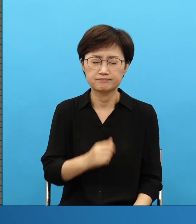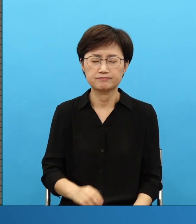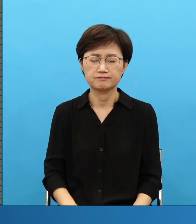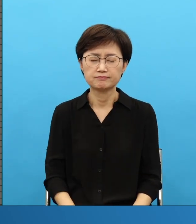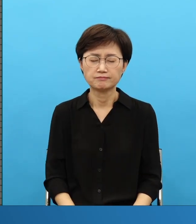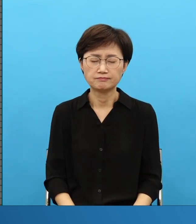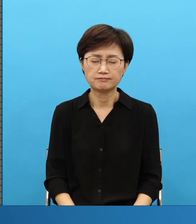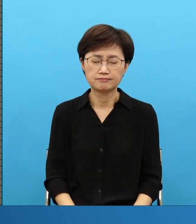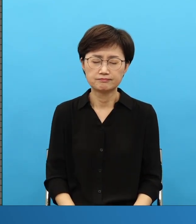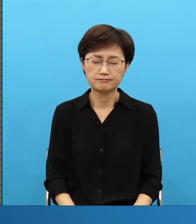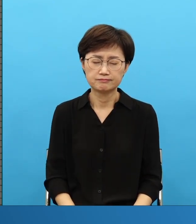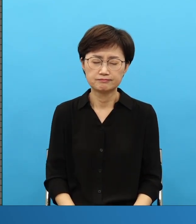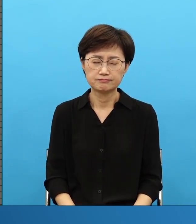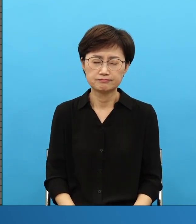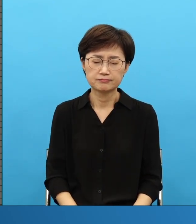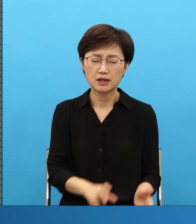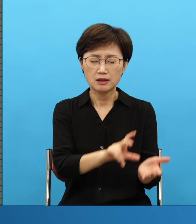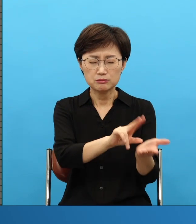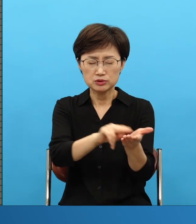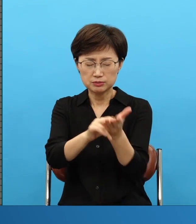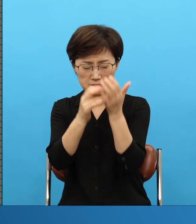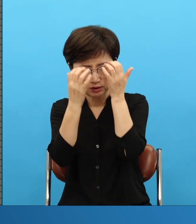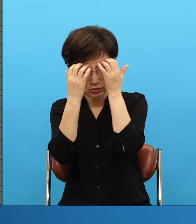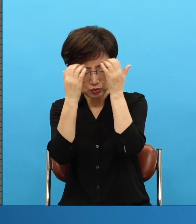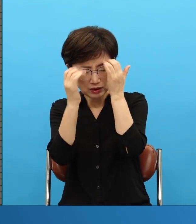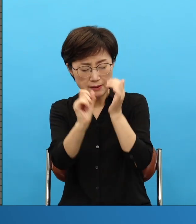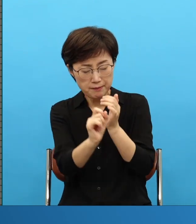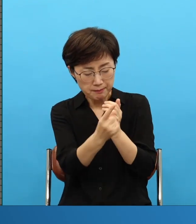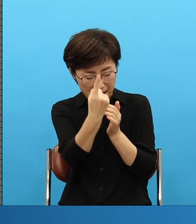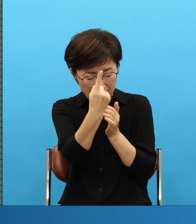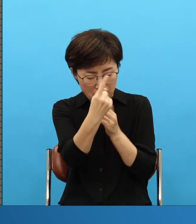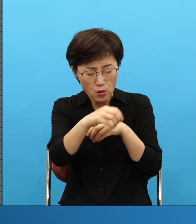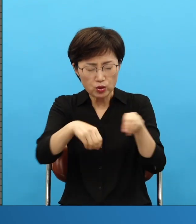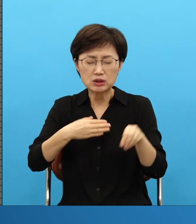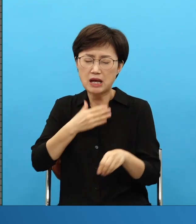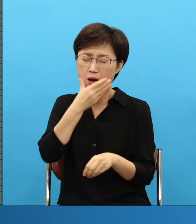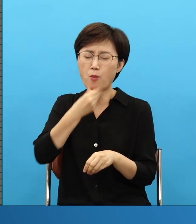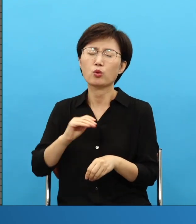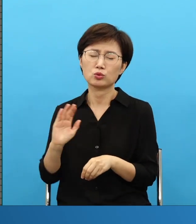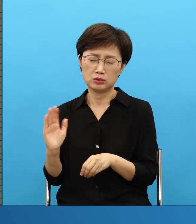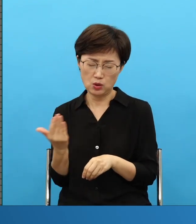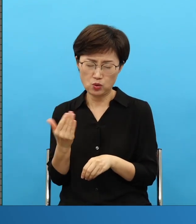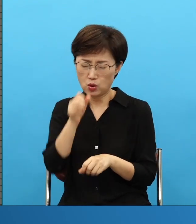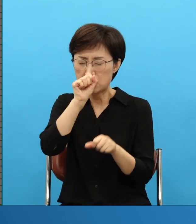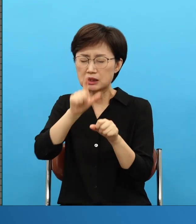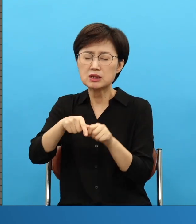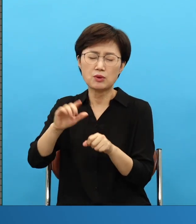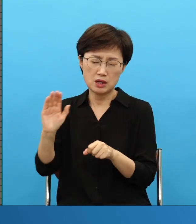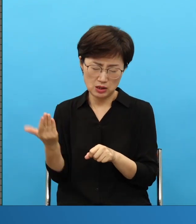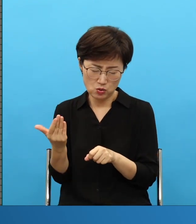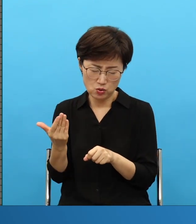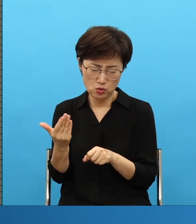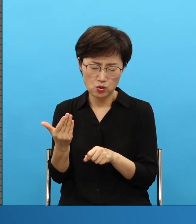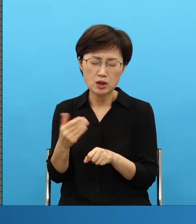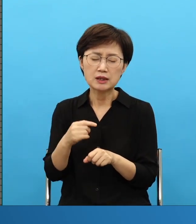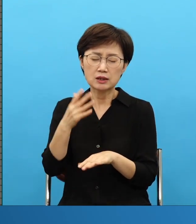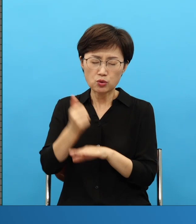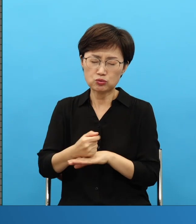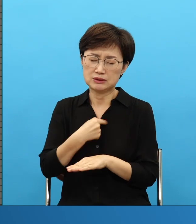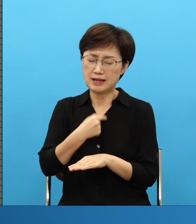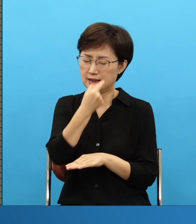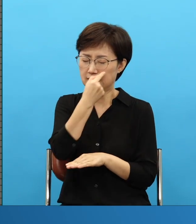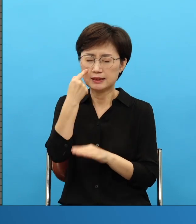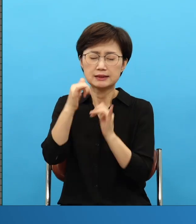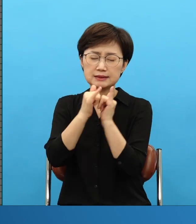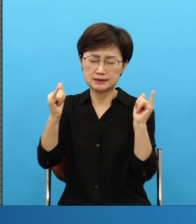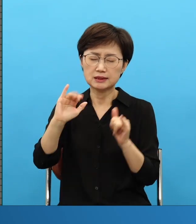us victory. 이 문제와 고난이 인생의 발판이 되게 하시고 현장에서는 증인이 되게 하옵소서. May these problems and sufferings become